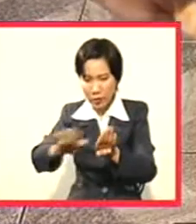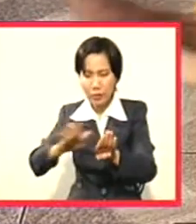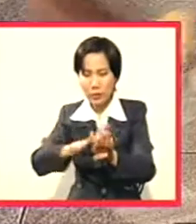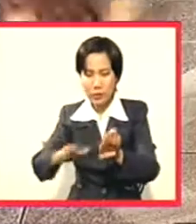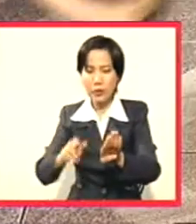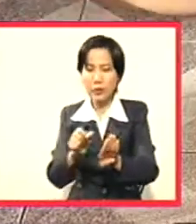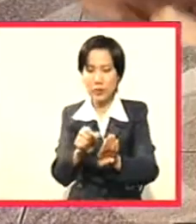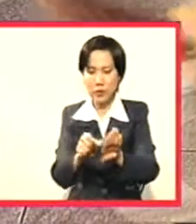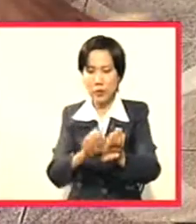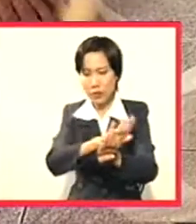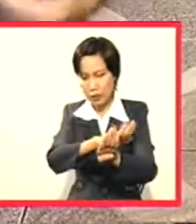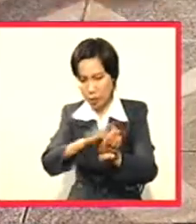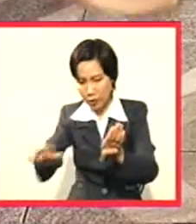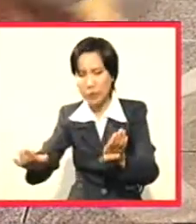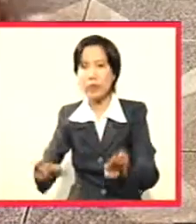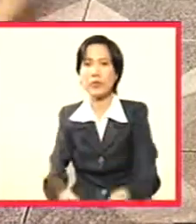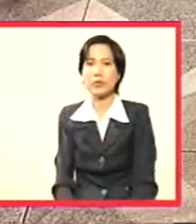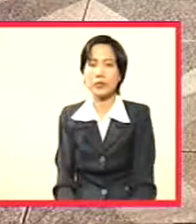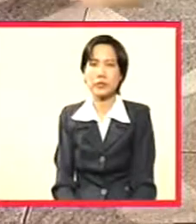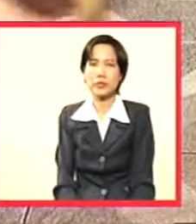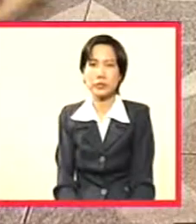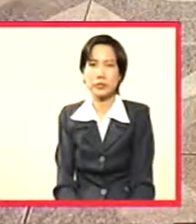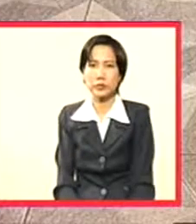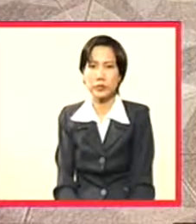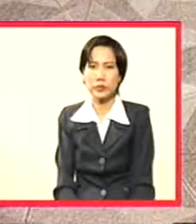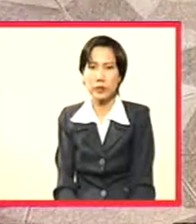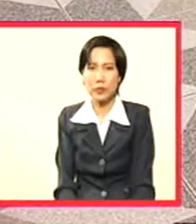ณผิวหน้ากระเบื้องจนสะอาด